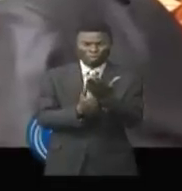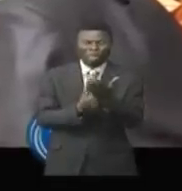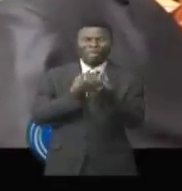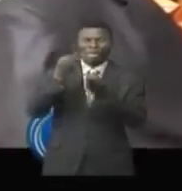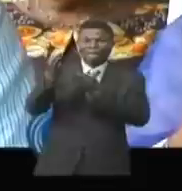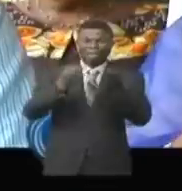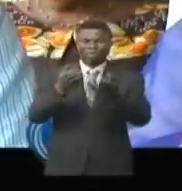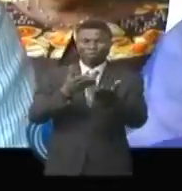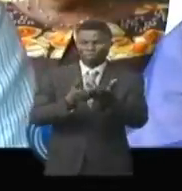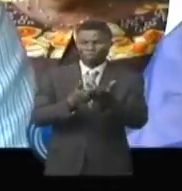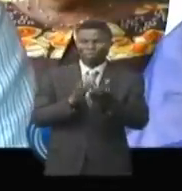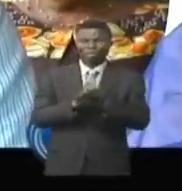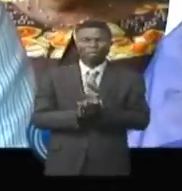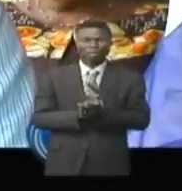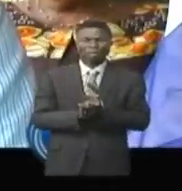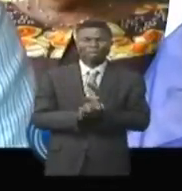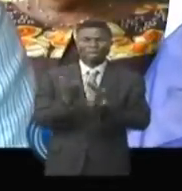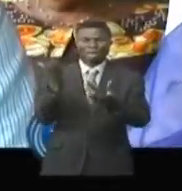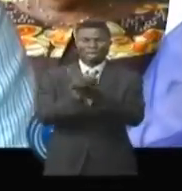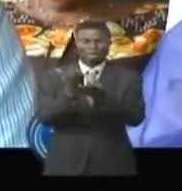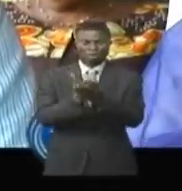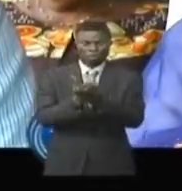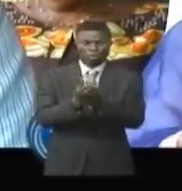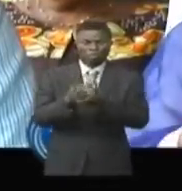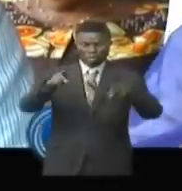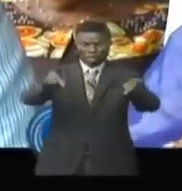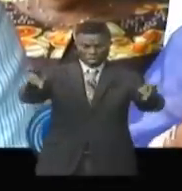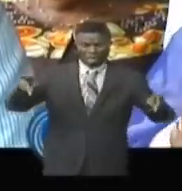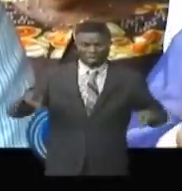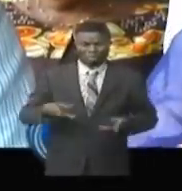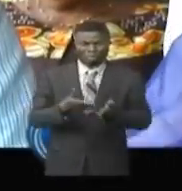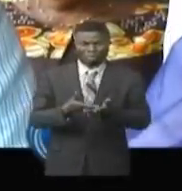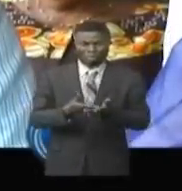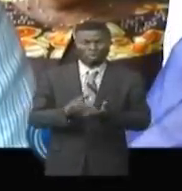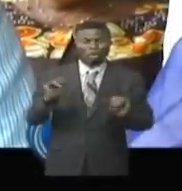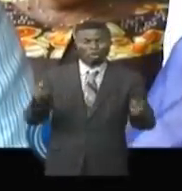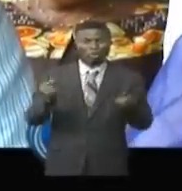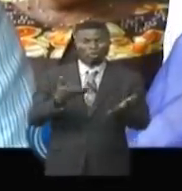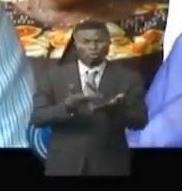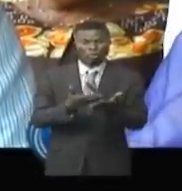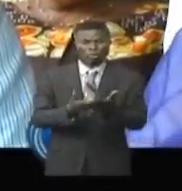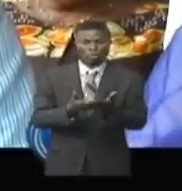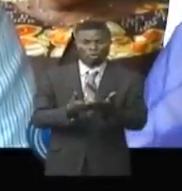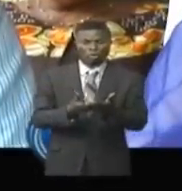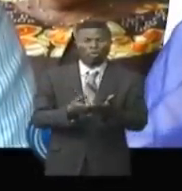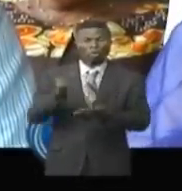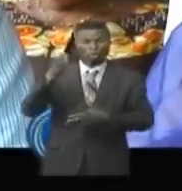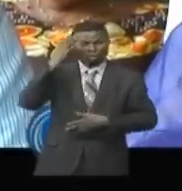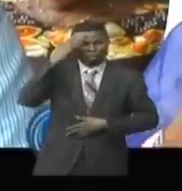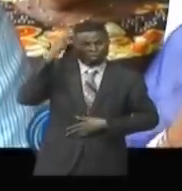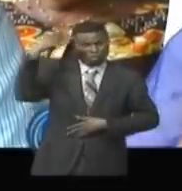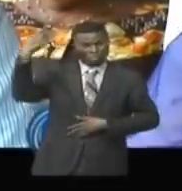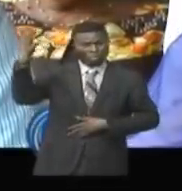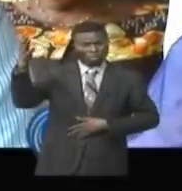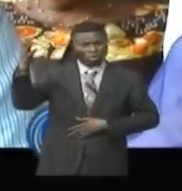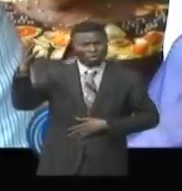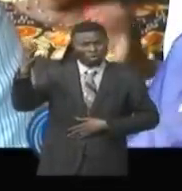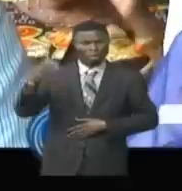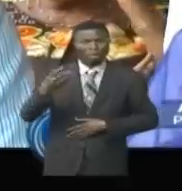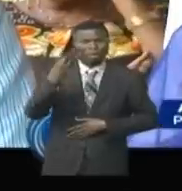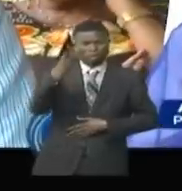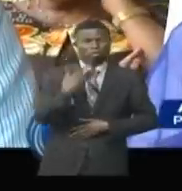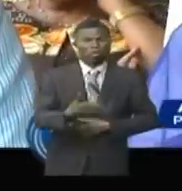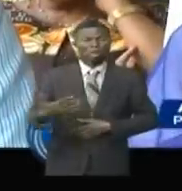les mentions. Dans ce certificat d'enregistrement, vous allez, si vous l'avez en face de vous, vous allez vous rendre compte qu'il y figure trois